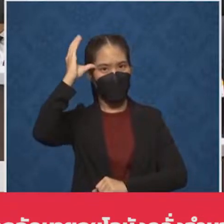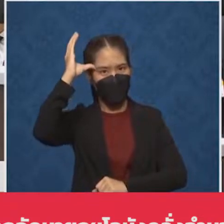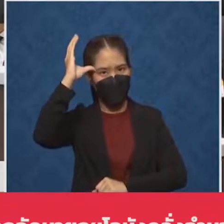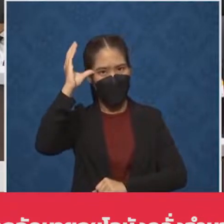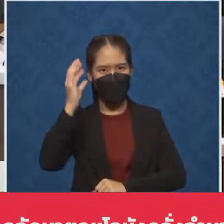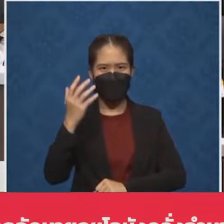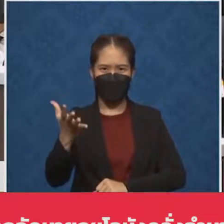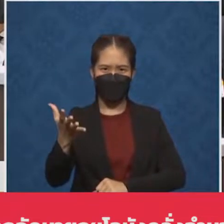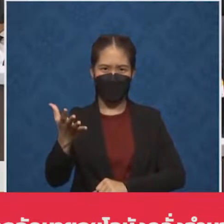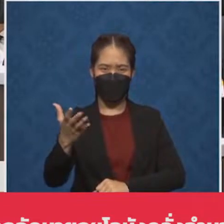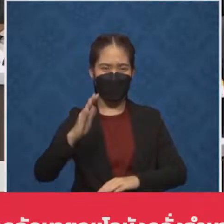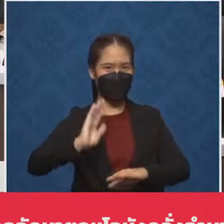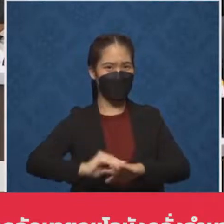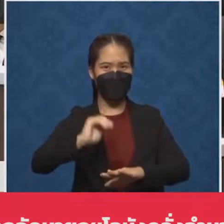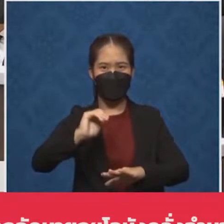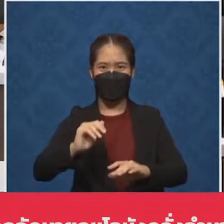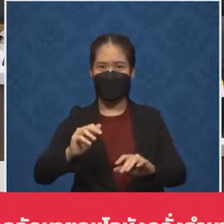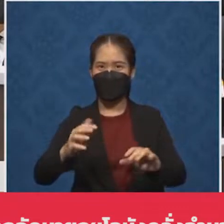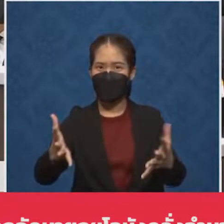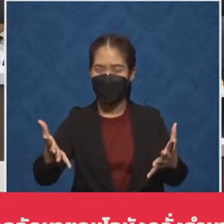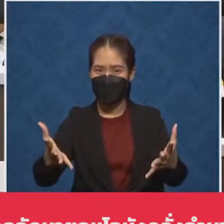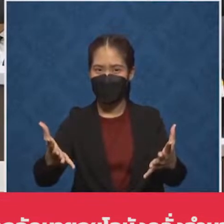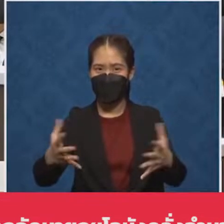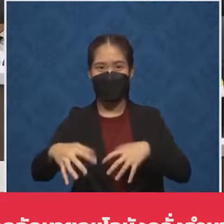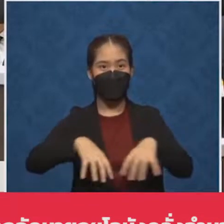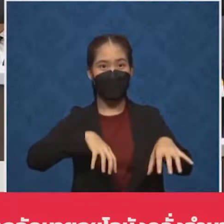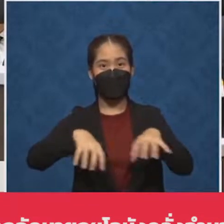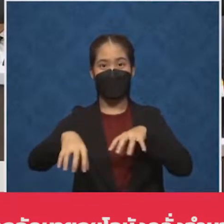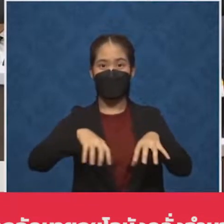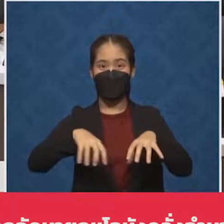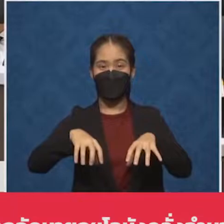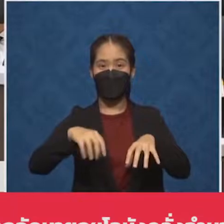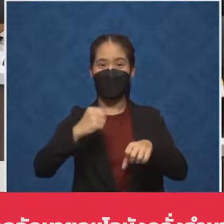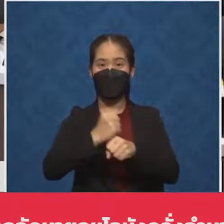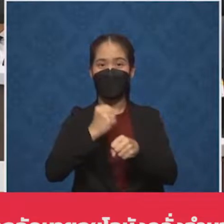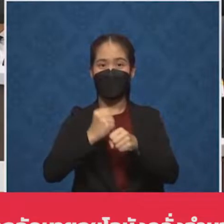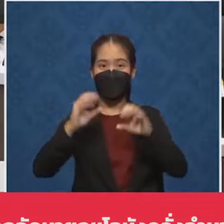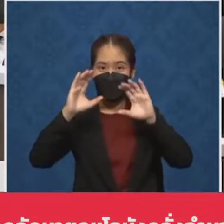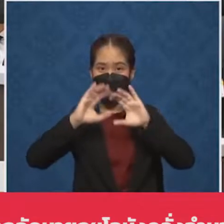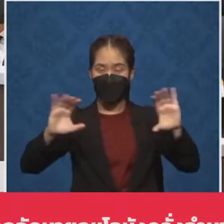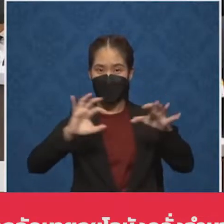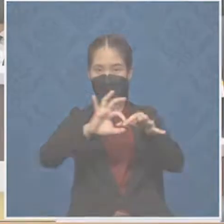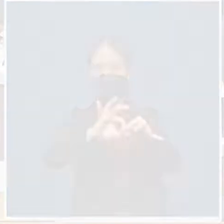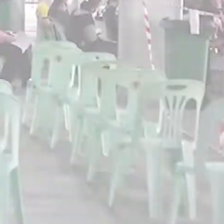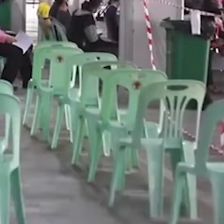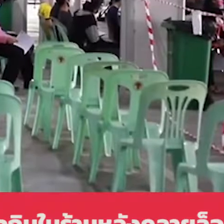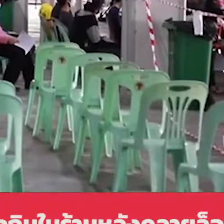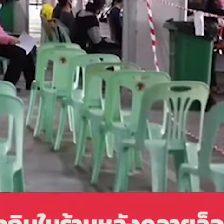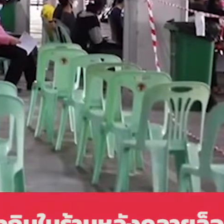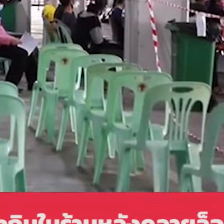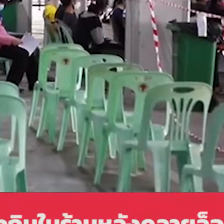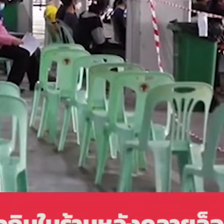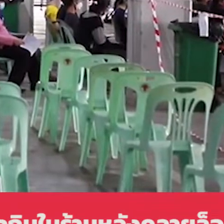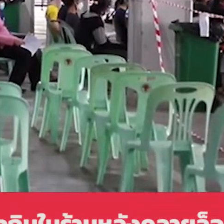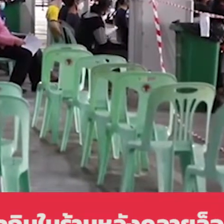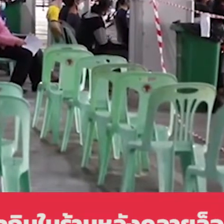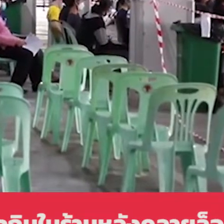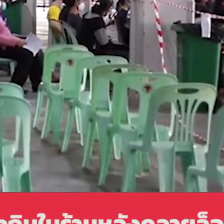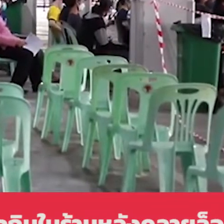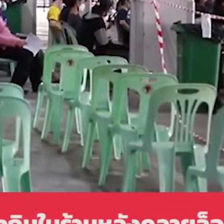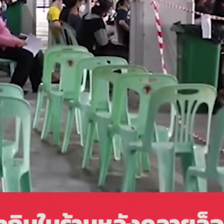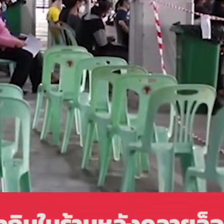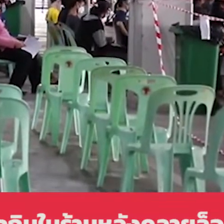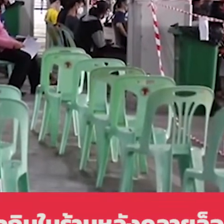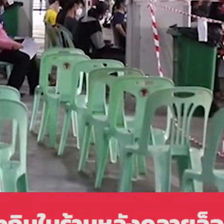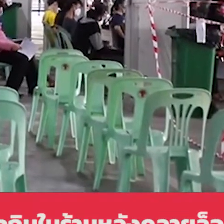อาจไว้วางใจให้พลเอกประยุทธ์ทำหน้าที่บริหารราชการต่อไปค่ะอ่ะแต่ตอนที่ประชาชน